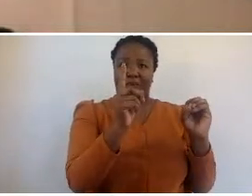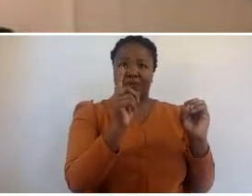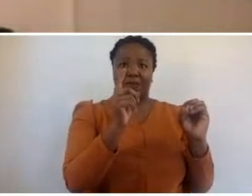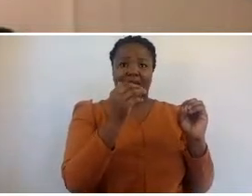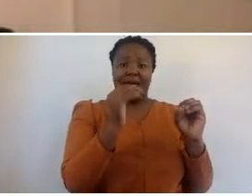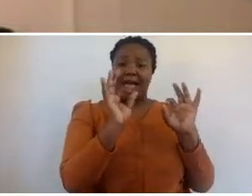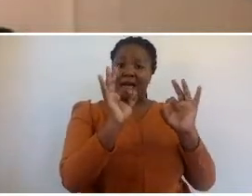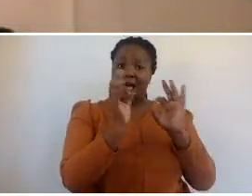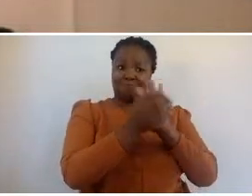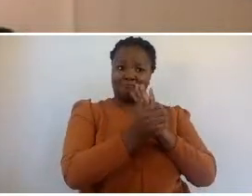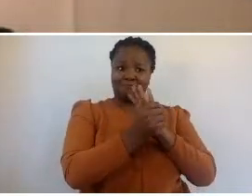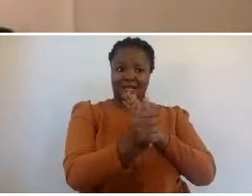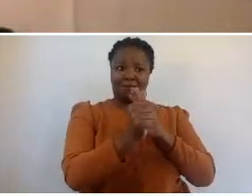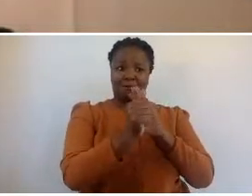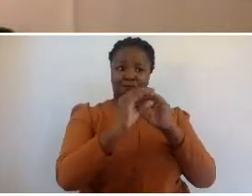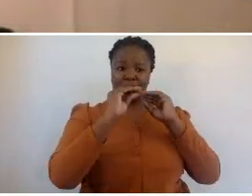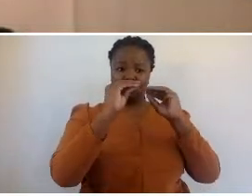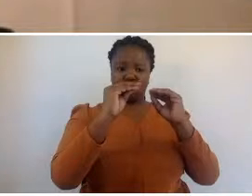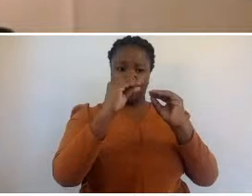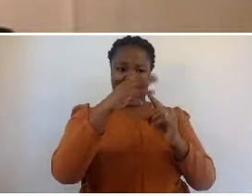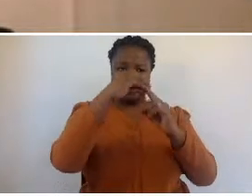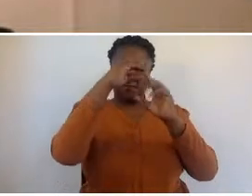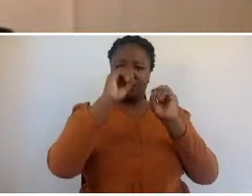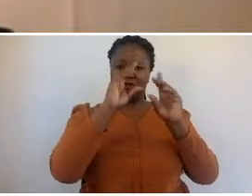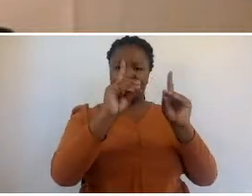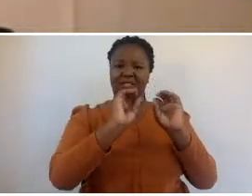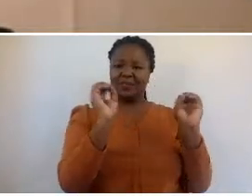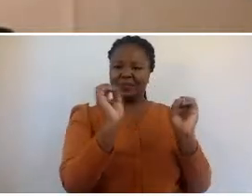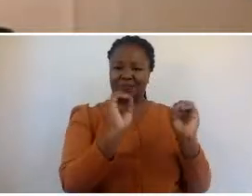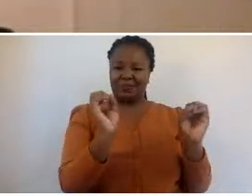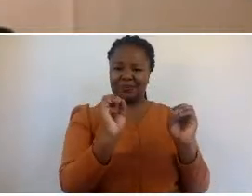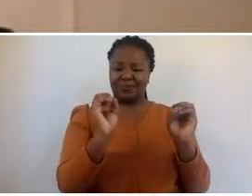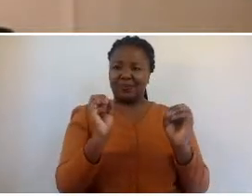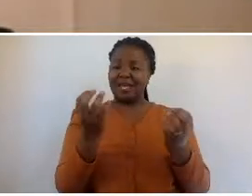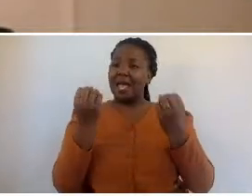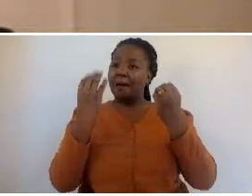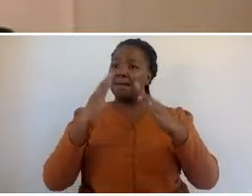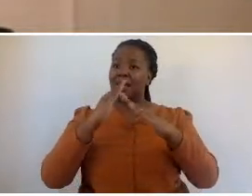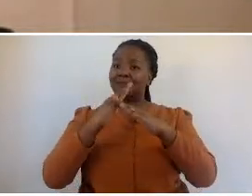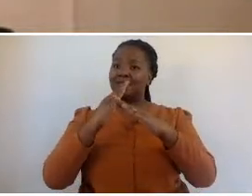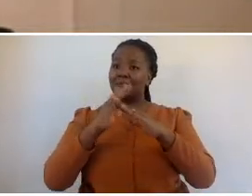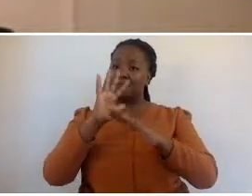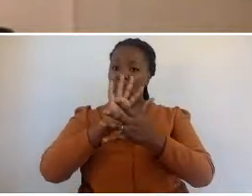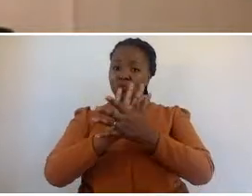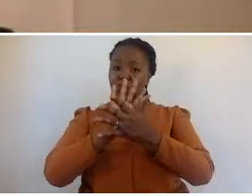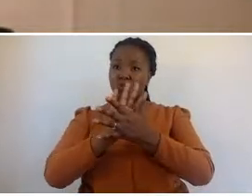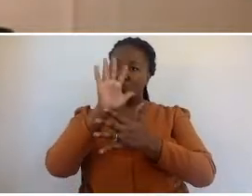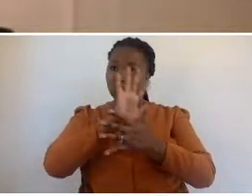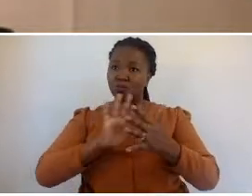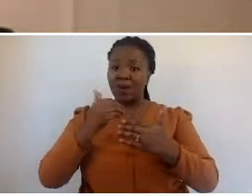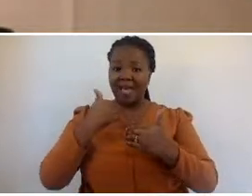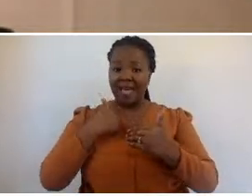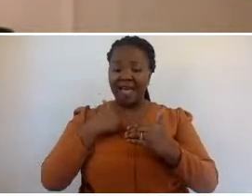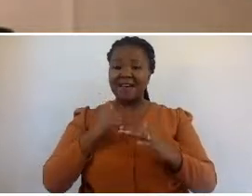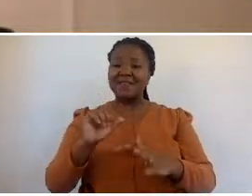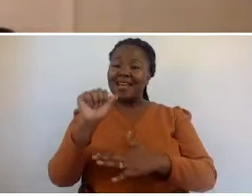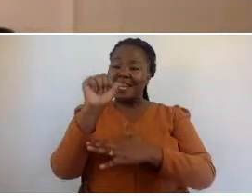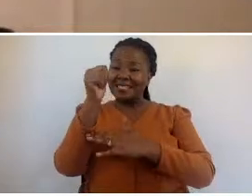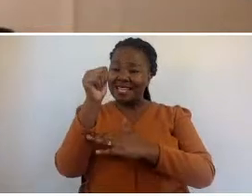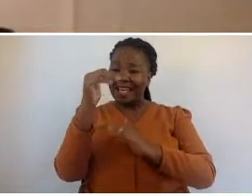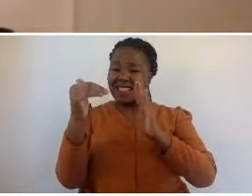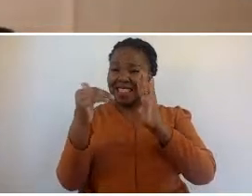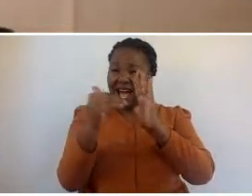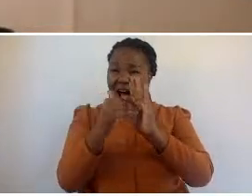formés à l'éducation spécialisée. Un grand nombre d'écoles, nous avons 10 000 écoles en Zambie, 10 000 écoles en Zambie,